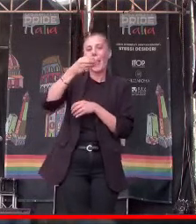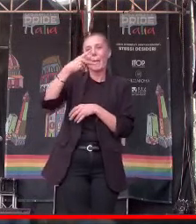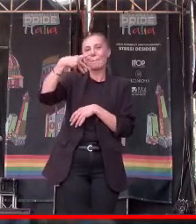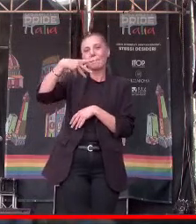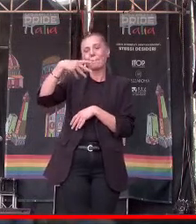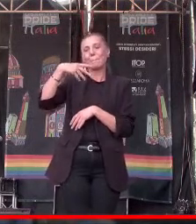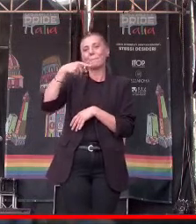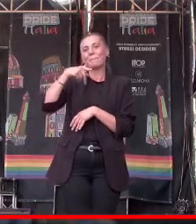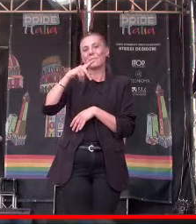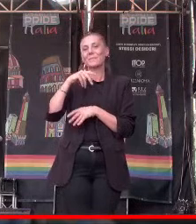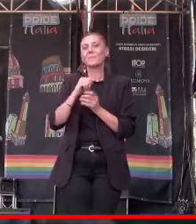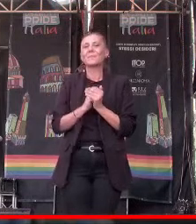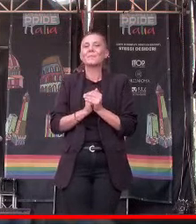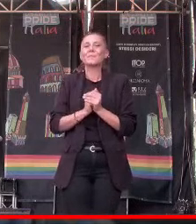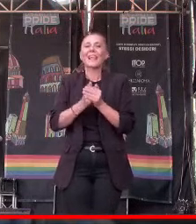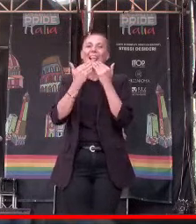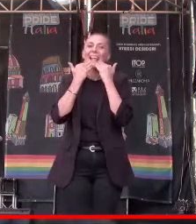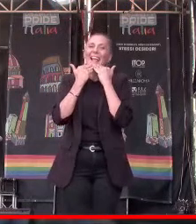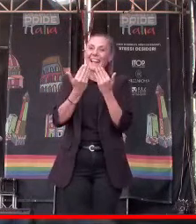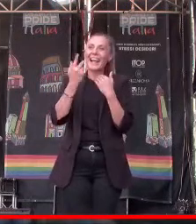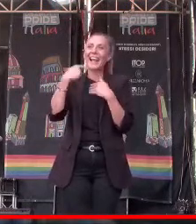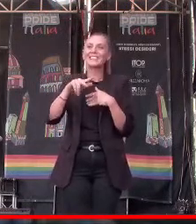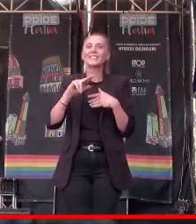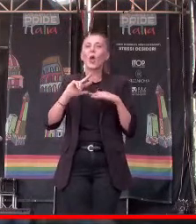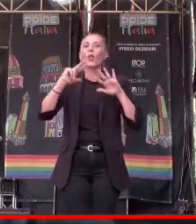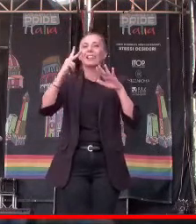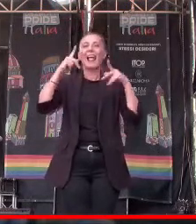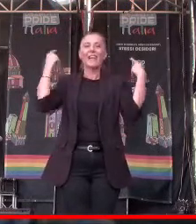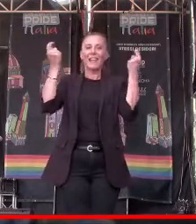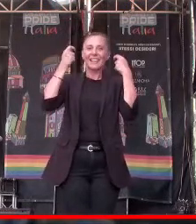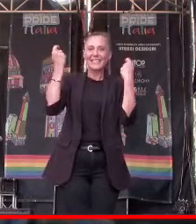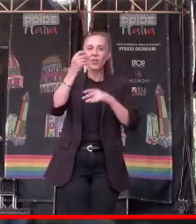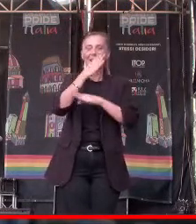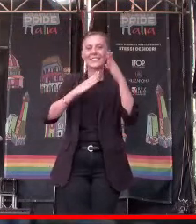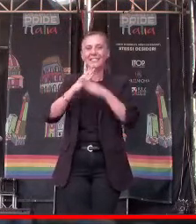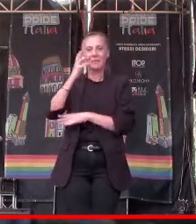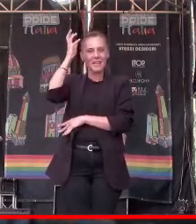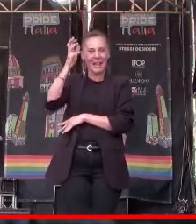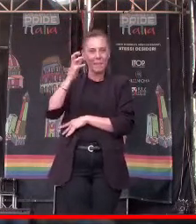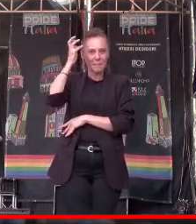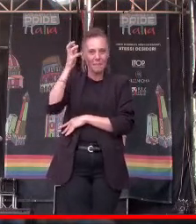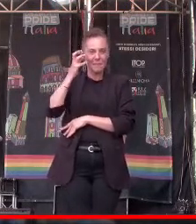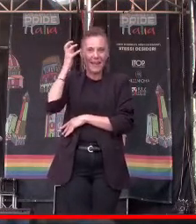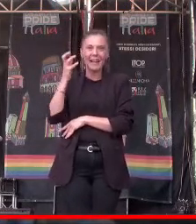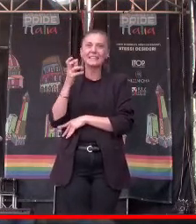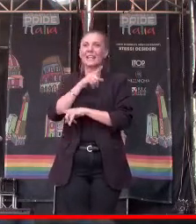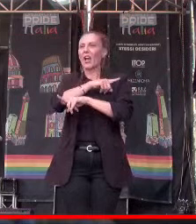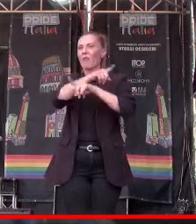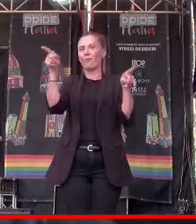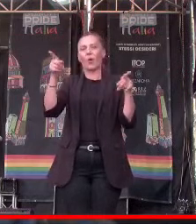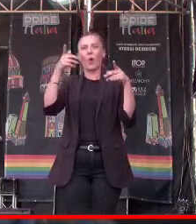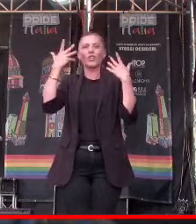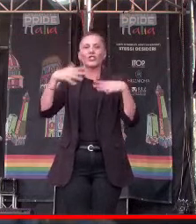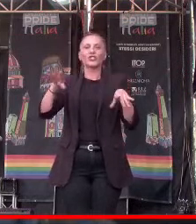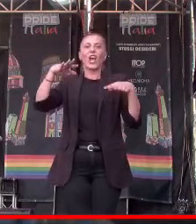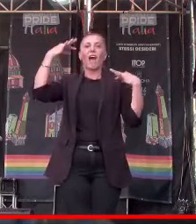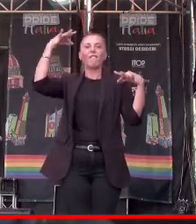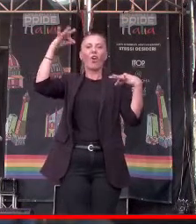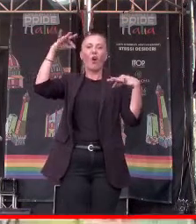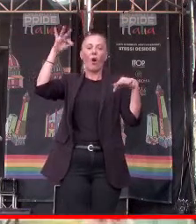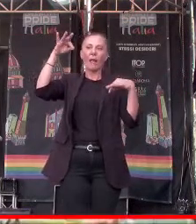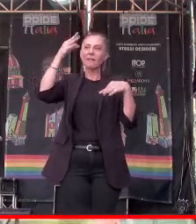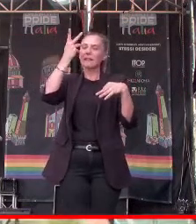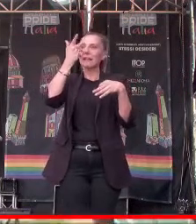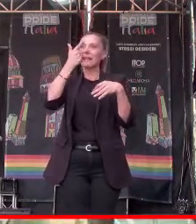continuiamo. Tanto grazie, siamo all'ottava edizione del Disability Pride, come probabilmente avrete letto sui volantini che vi sono